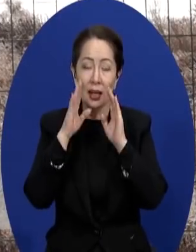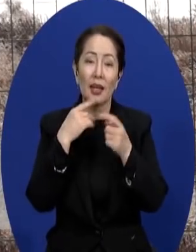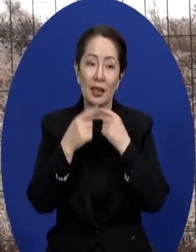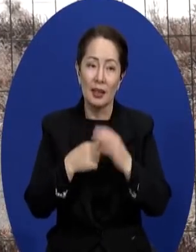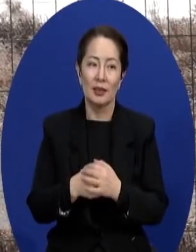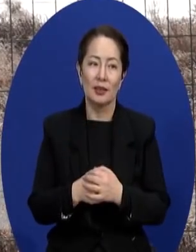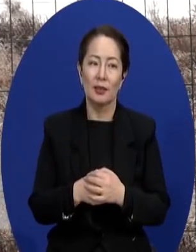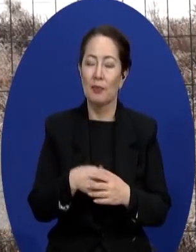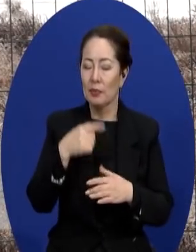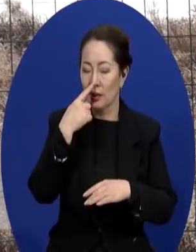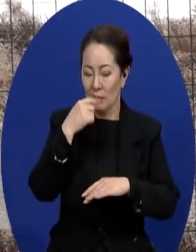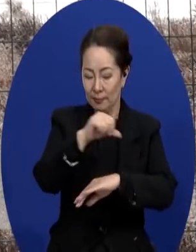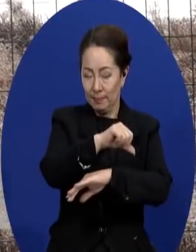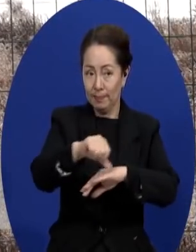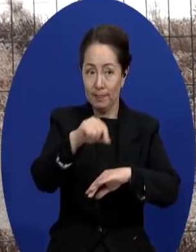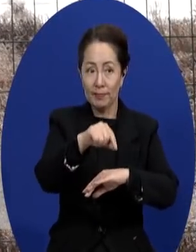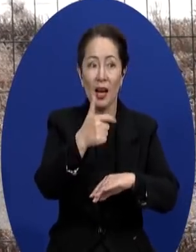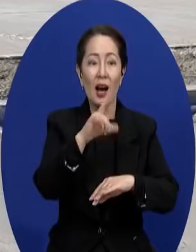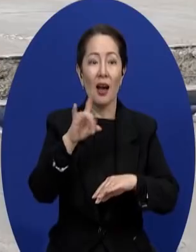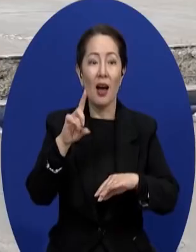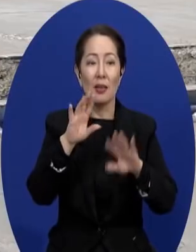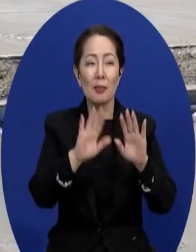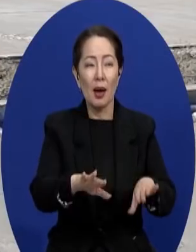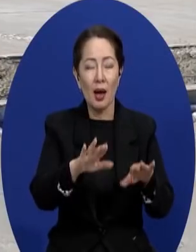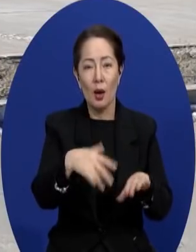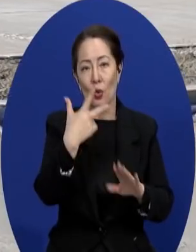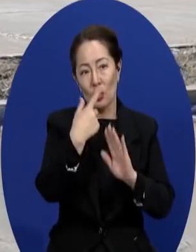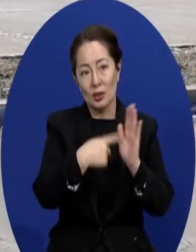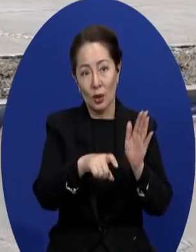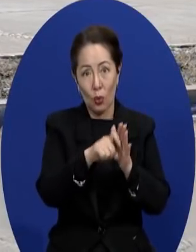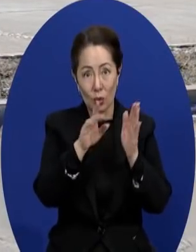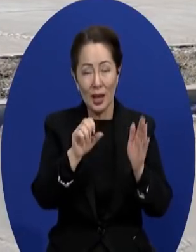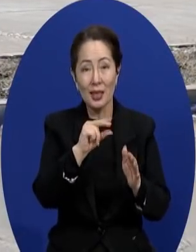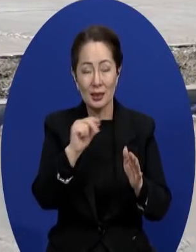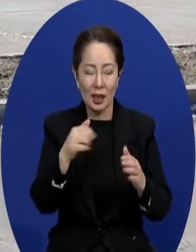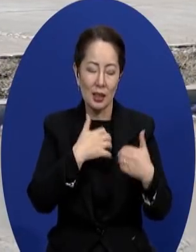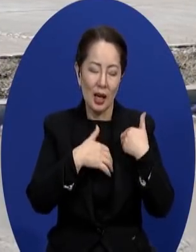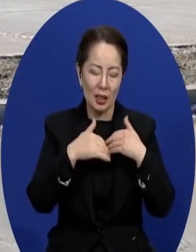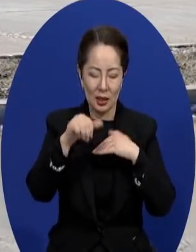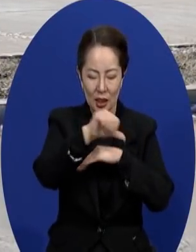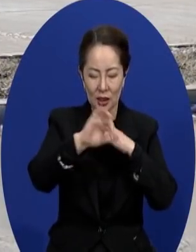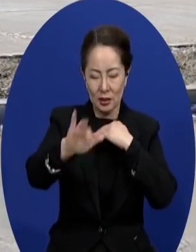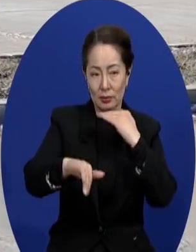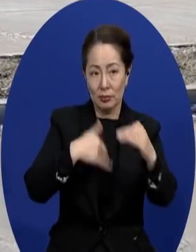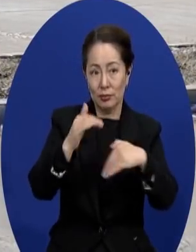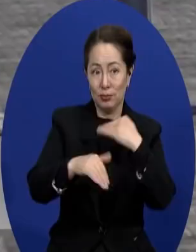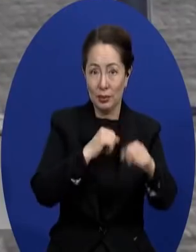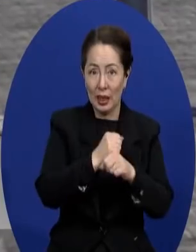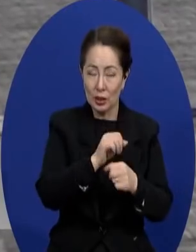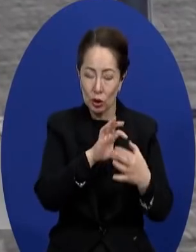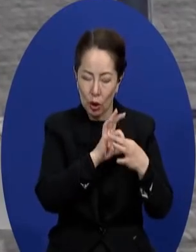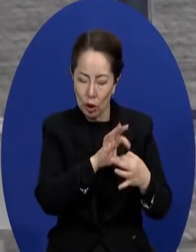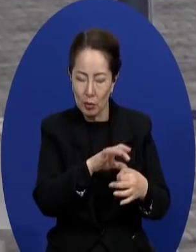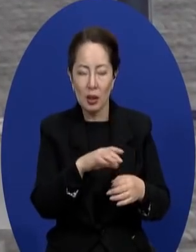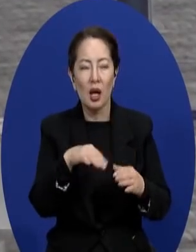нэрамтлал ард улсын хилийн гэрээн бомтод 3 сар орчим саатсан ачаа тээврийг яаралтай хил нэвтрүүлэх арга хэмжээний хүрээнд халдвар хамгааллын дэглэмийг сахиулах